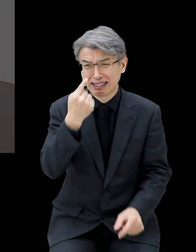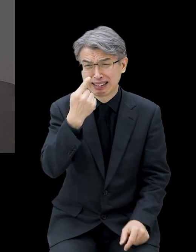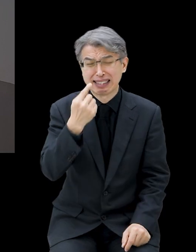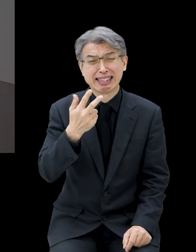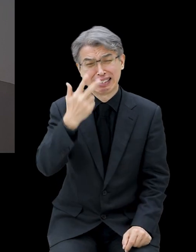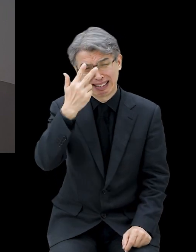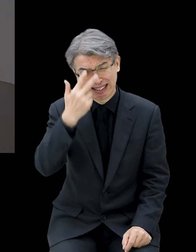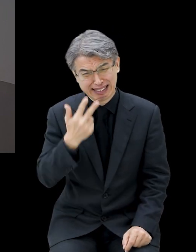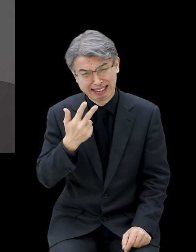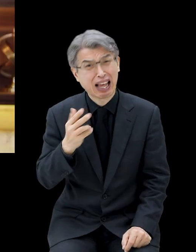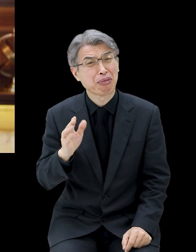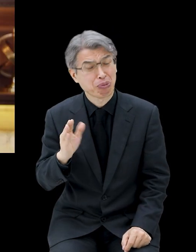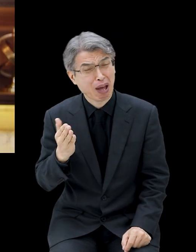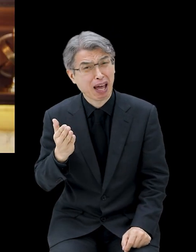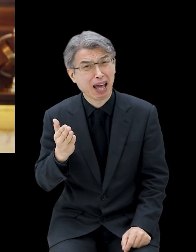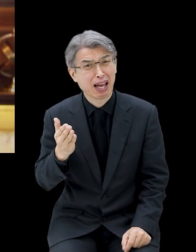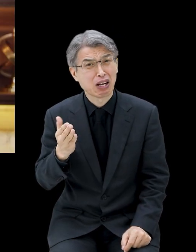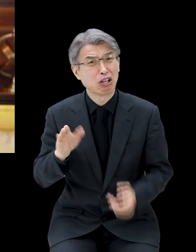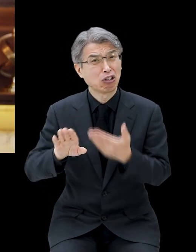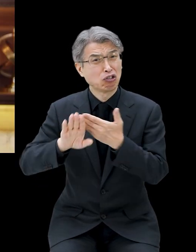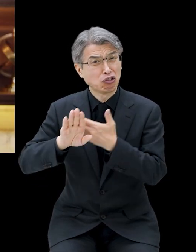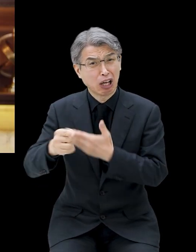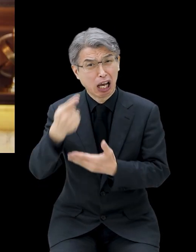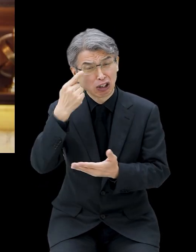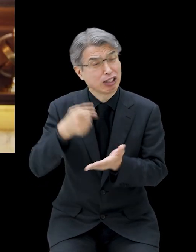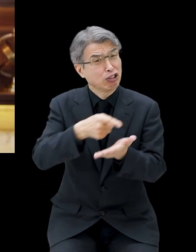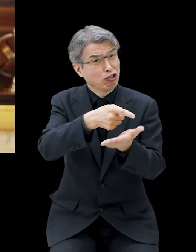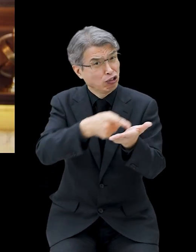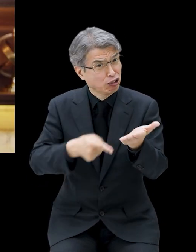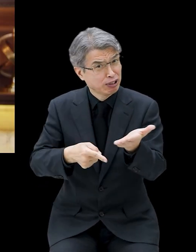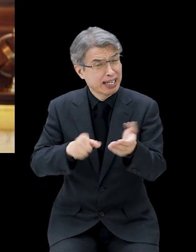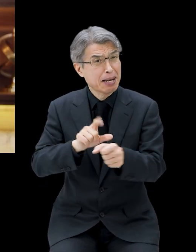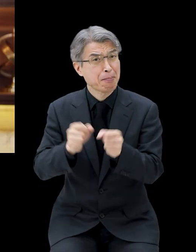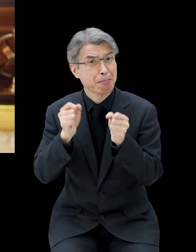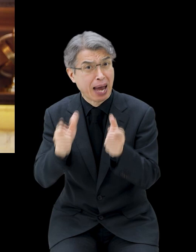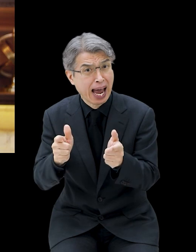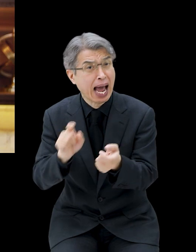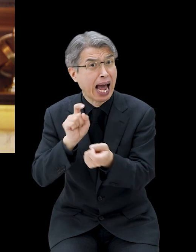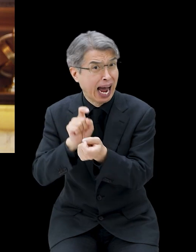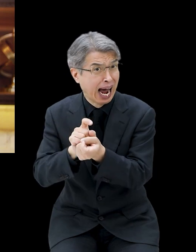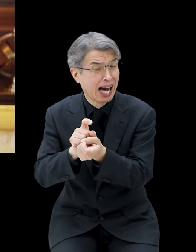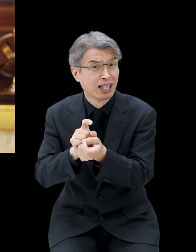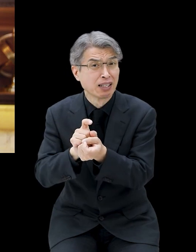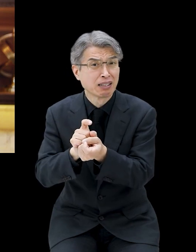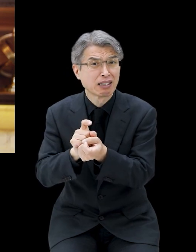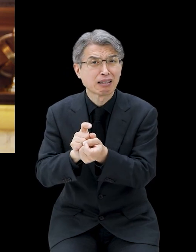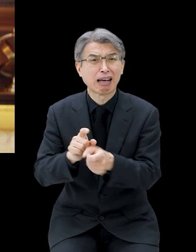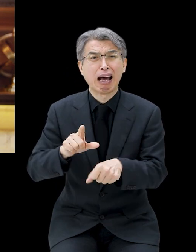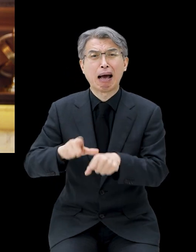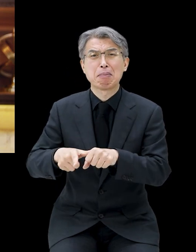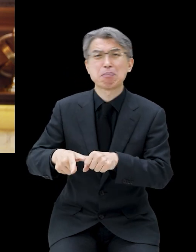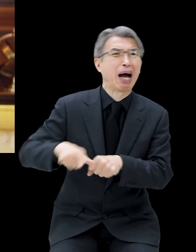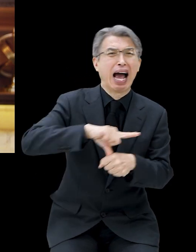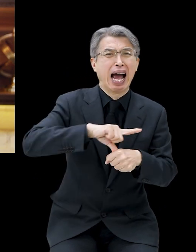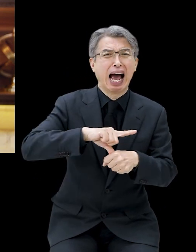시각장애를 가지게 되었습니다. 추후에 개안수술을 할 기회가 있었는데 시간이 늦어서